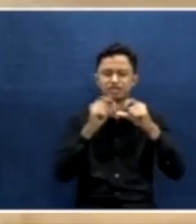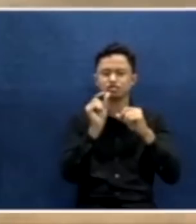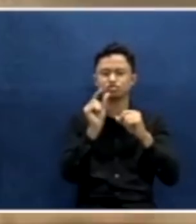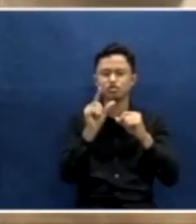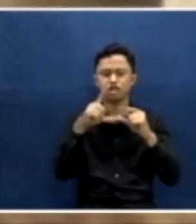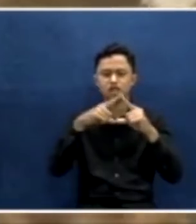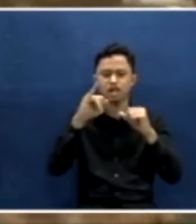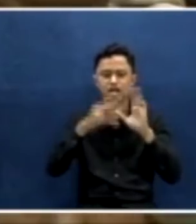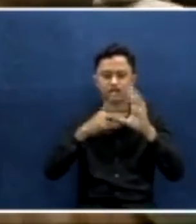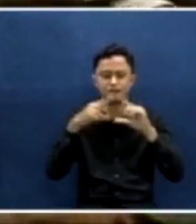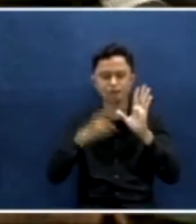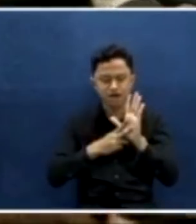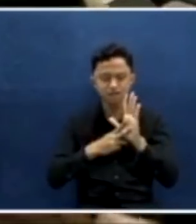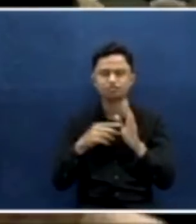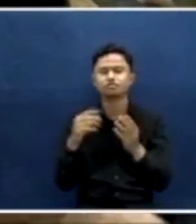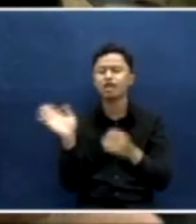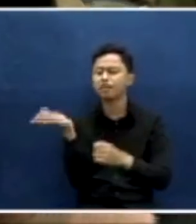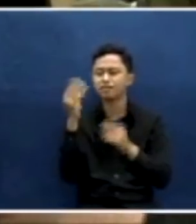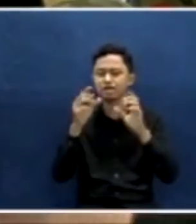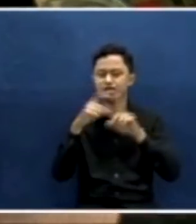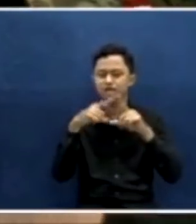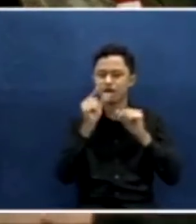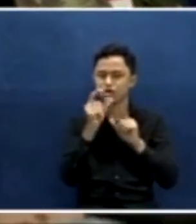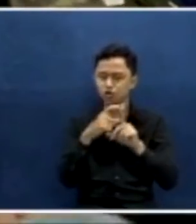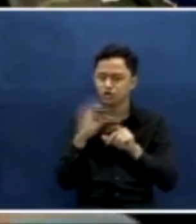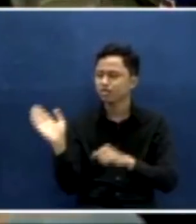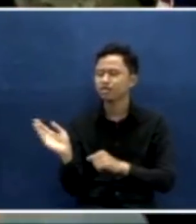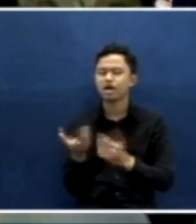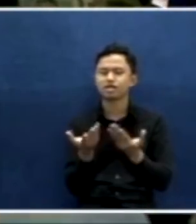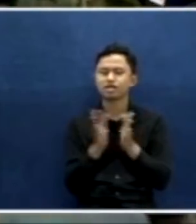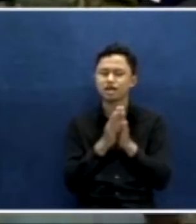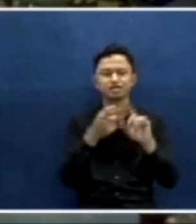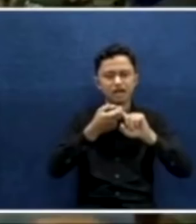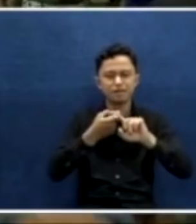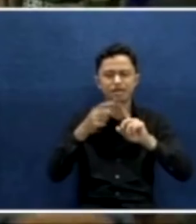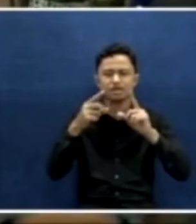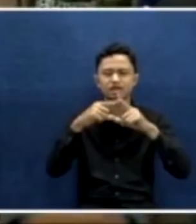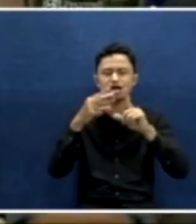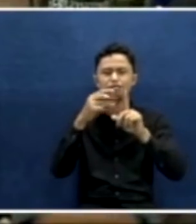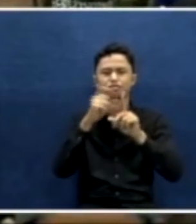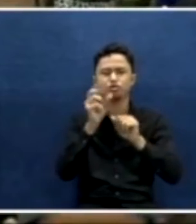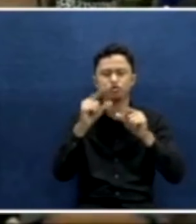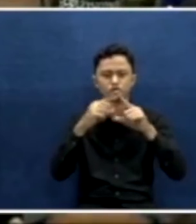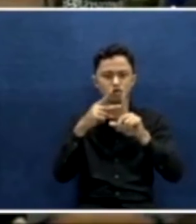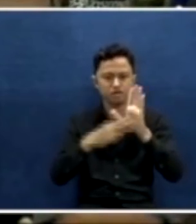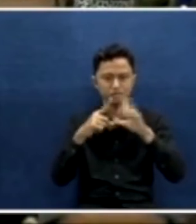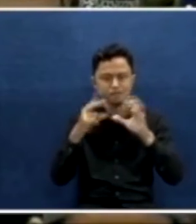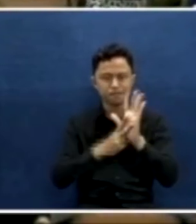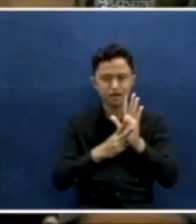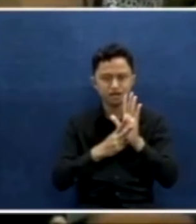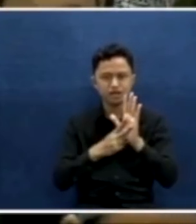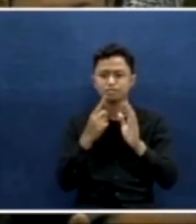melapangkan hartanya ada word mengembangkan hartanya Abdurrahman bin Auf dan Utsman bin Affan dan harta itu justru memudahkan